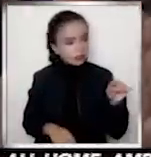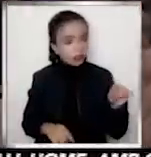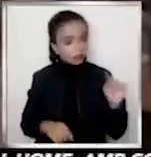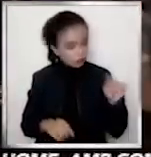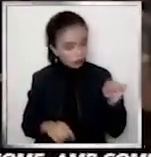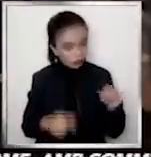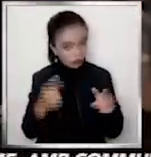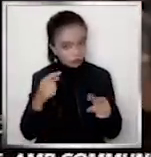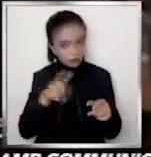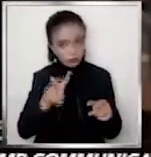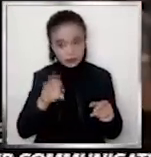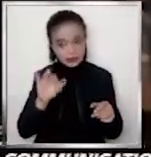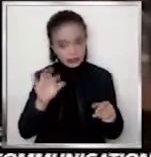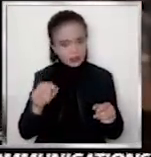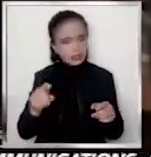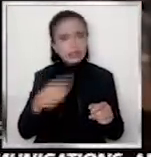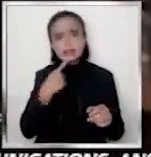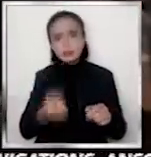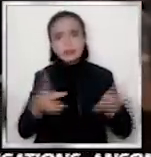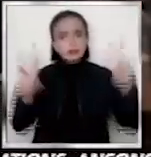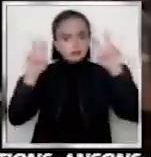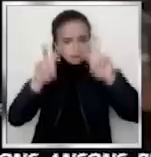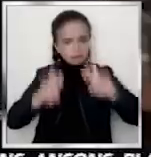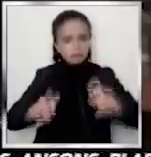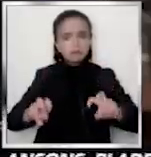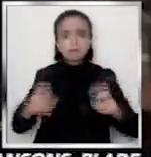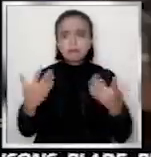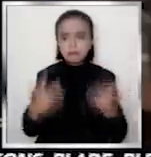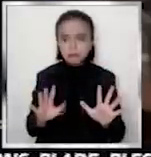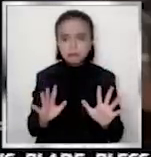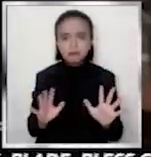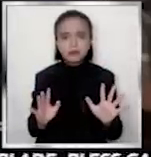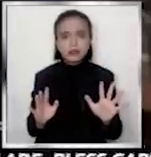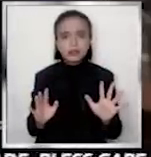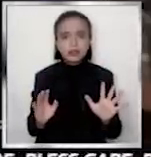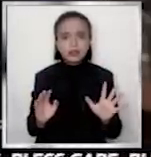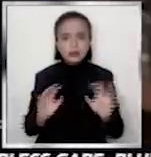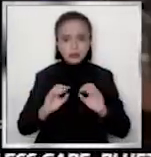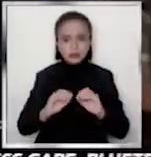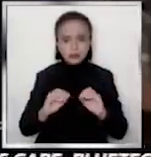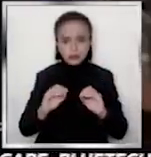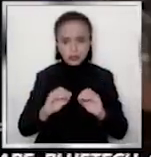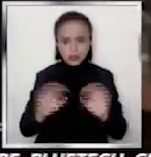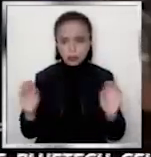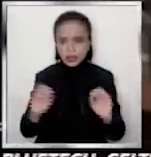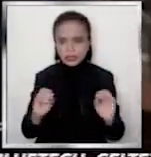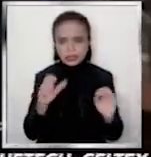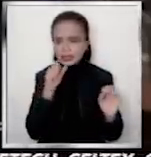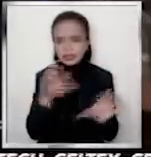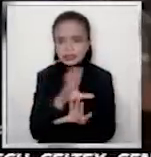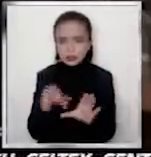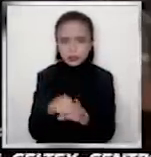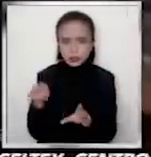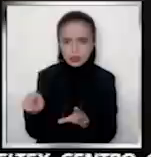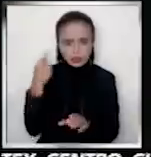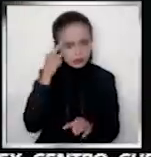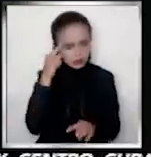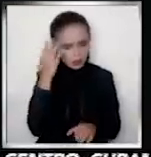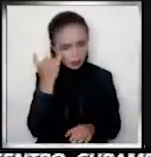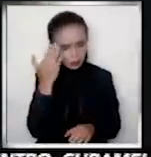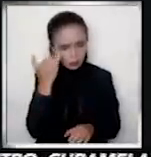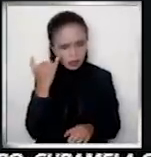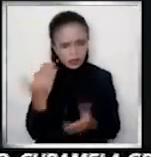the 2019. Inimbestigahan na daw ito at na-clear na siya dyan. So he's wondering why they are